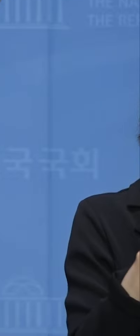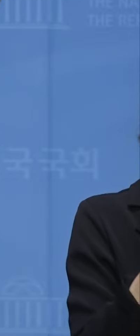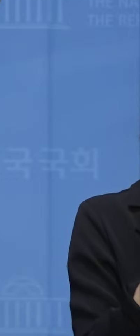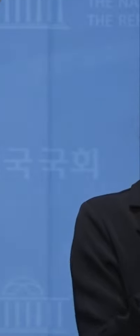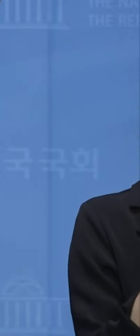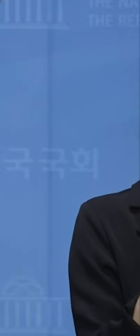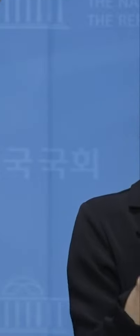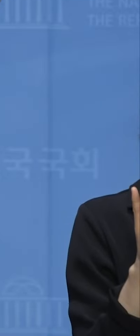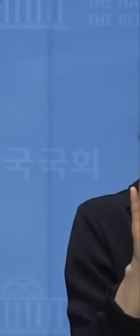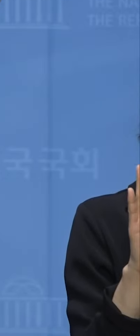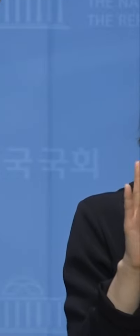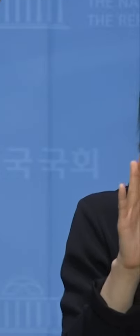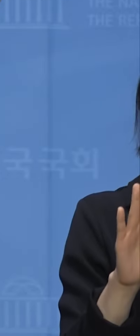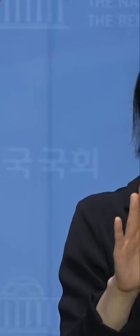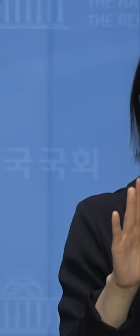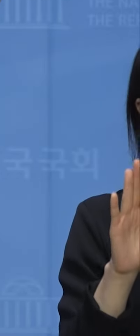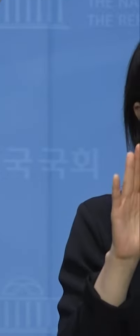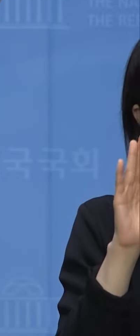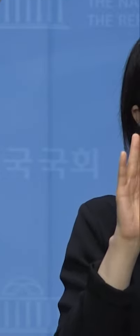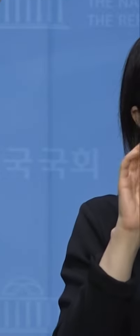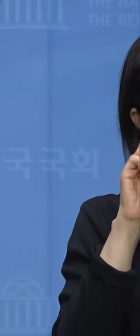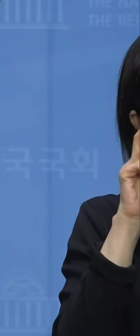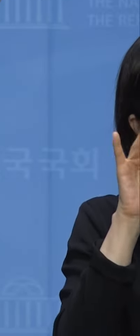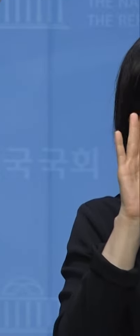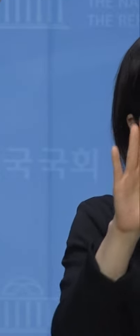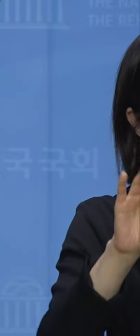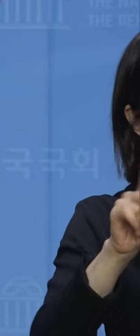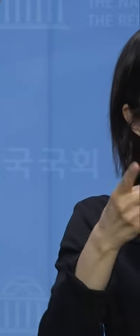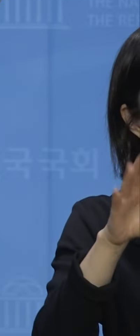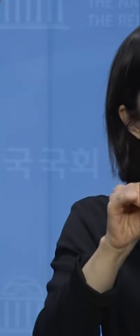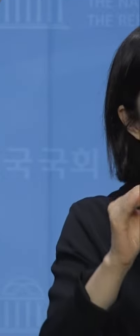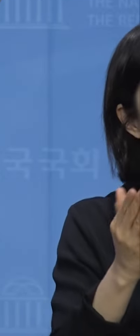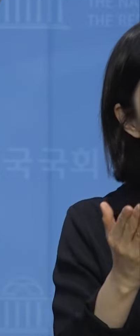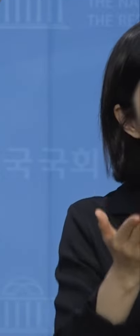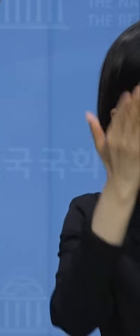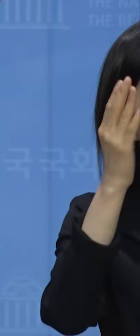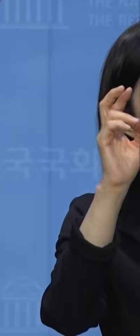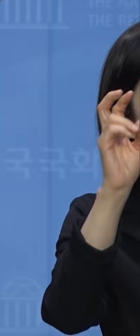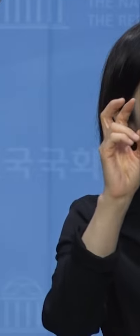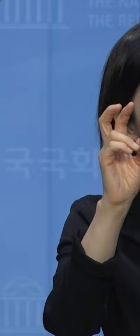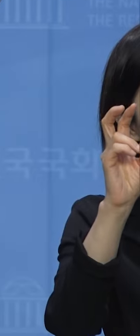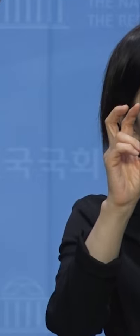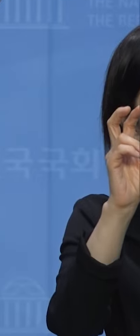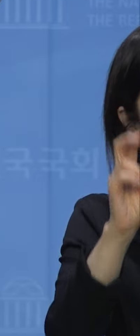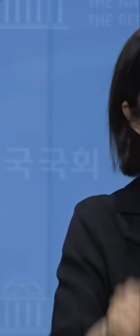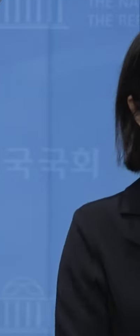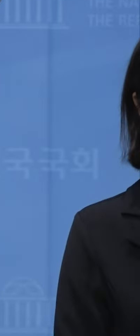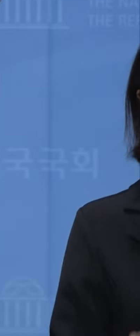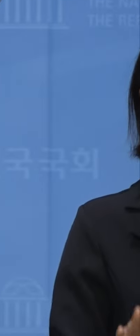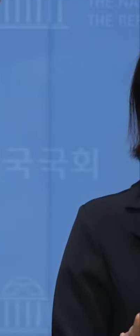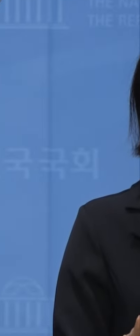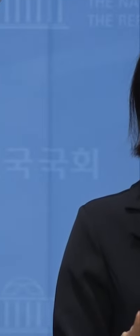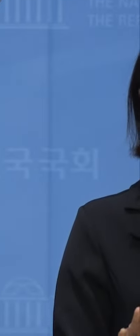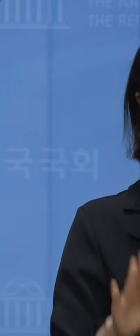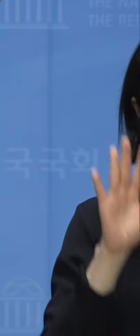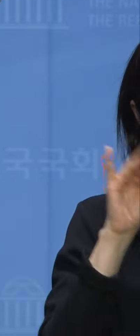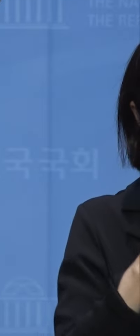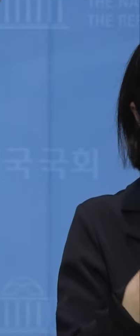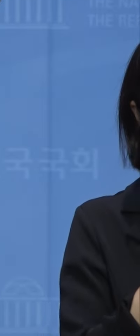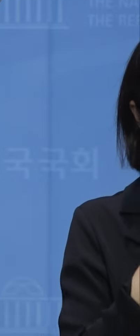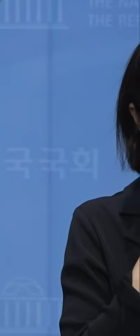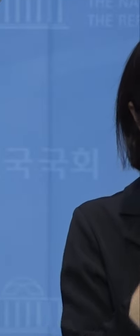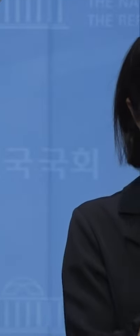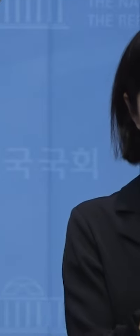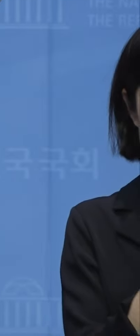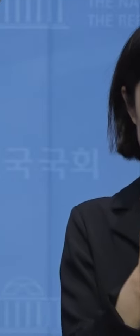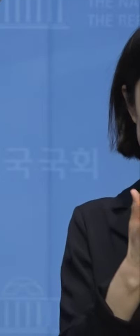지금도 저는 어제 오후에 서명을 했는데 지금도 들어가면 대기시간이 1시간이 넘습니다. 만약